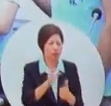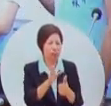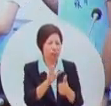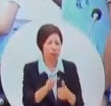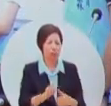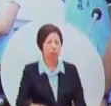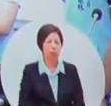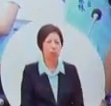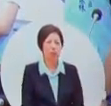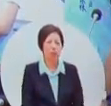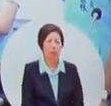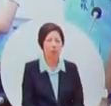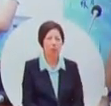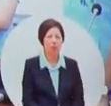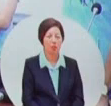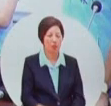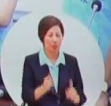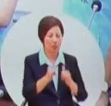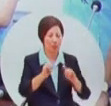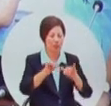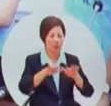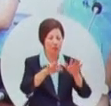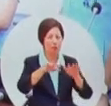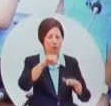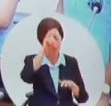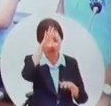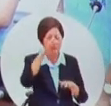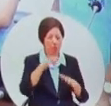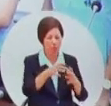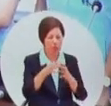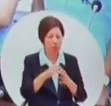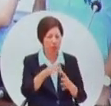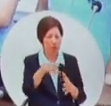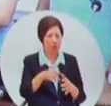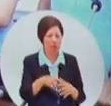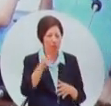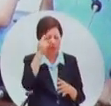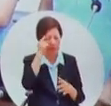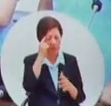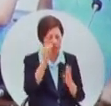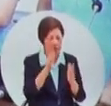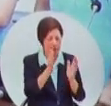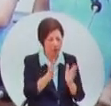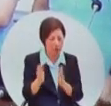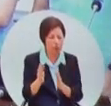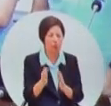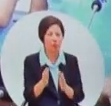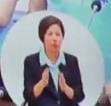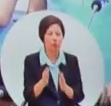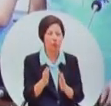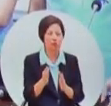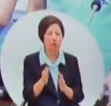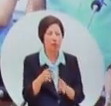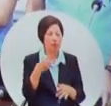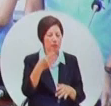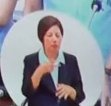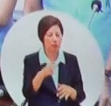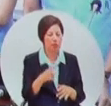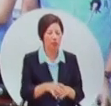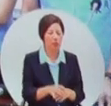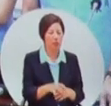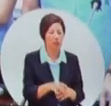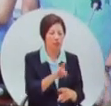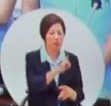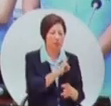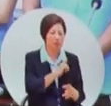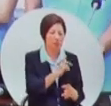说，民进党团理性的论证，回归实证哦，不要两套标准